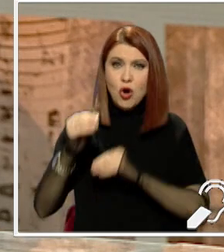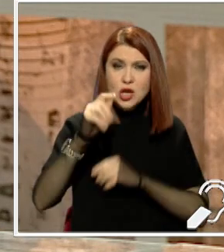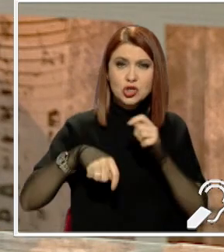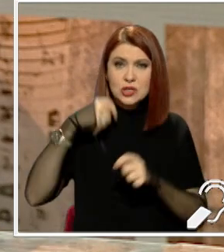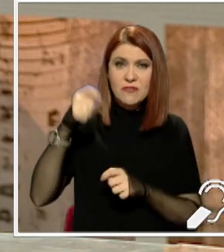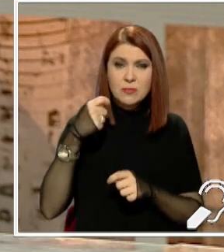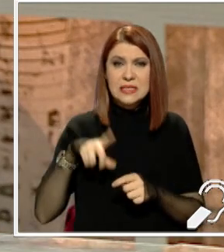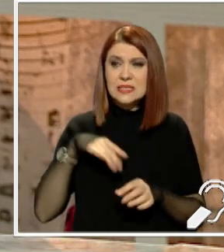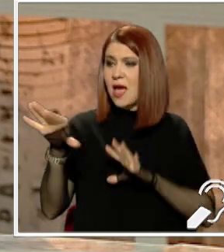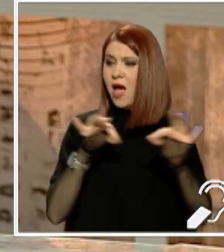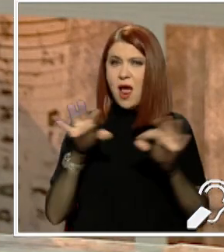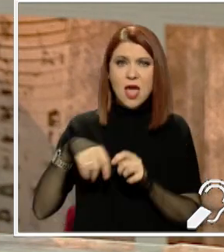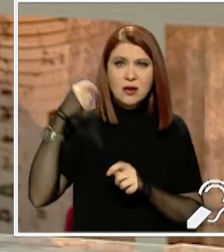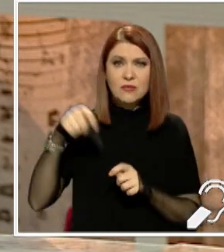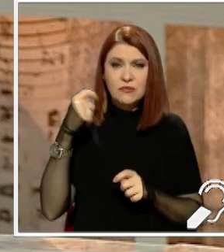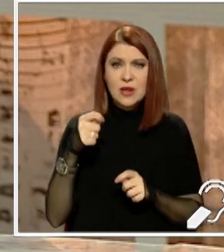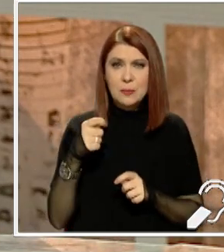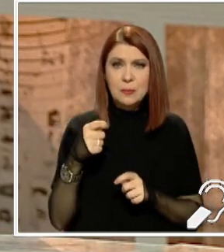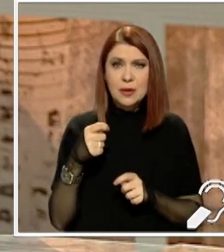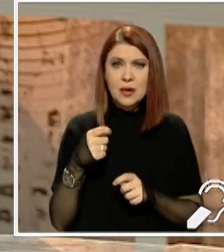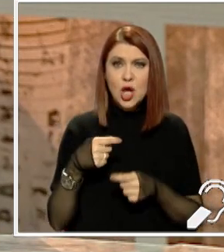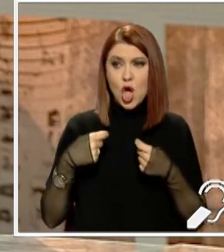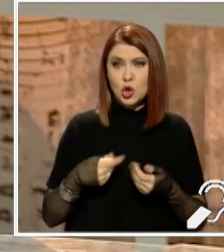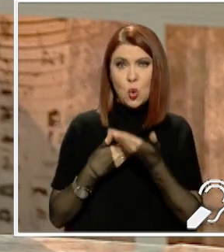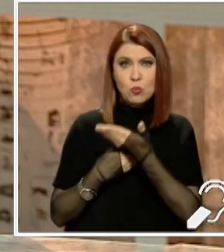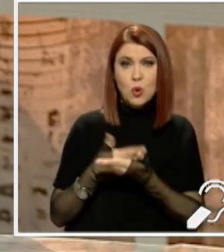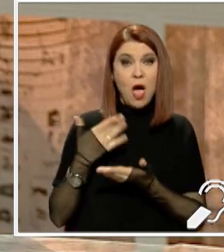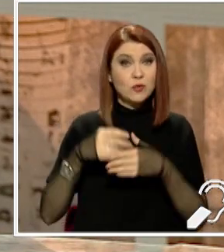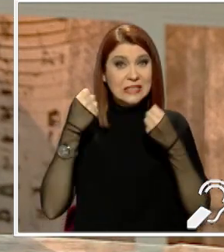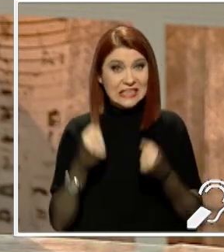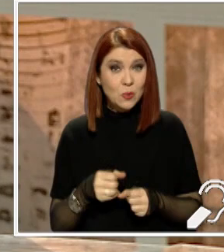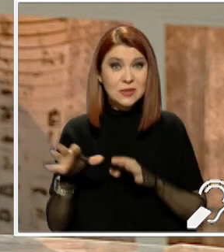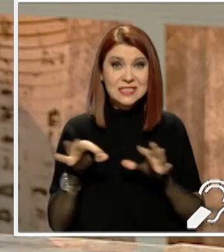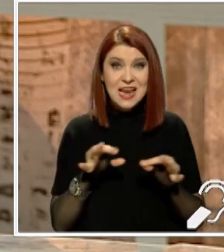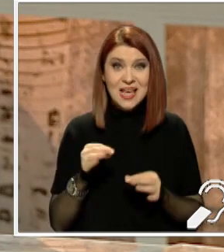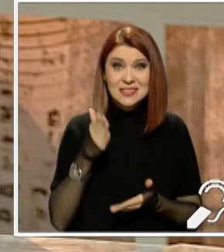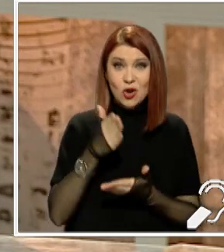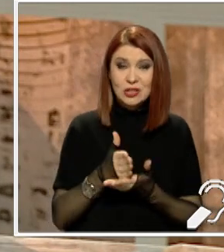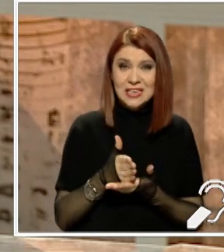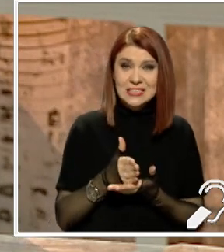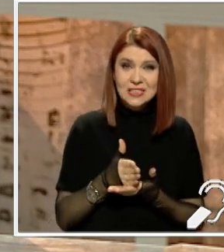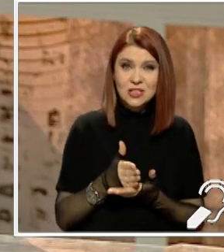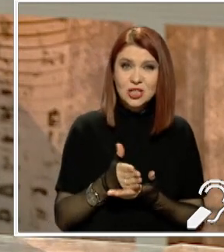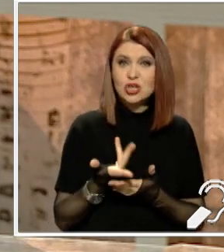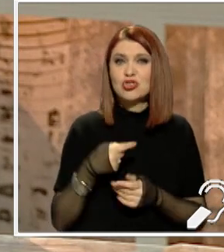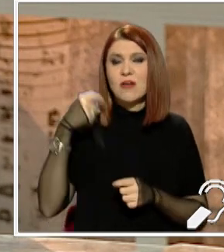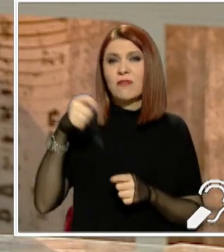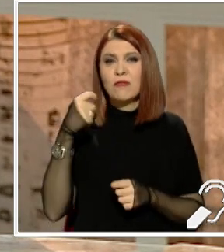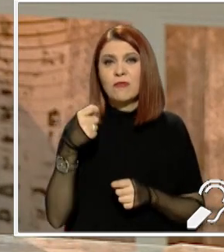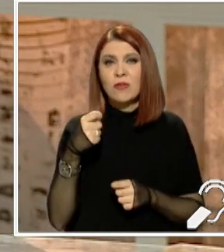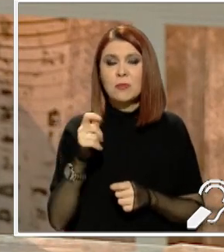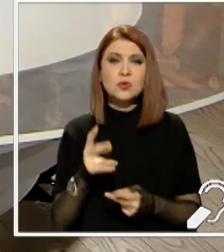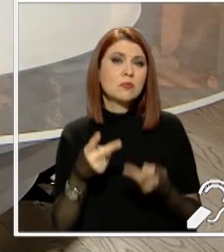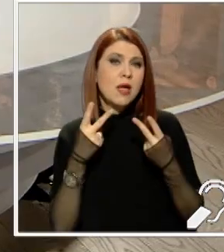să se aleagă imaginile domnului Sipiaghin? A fost greu să hotărască ce imagini sunt